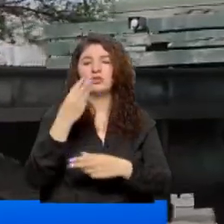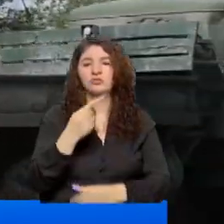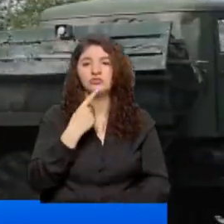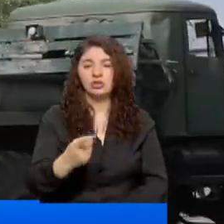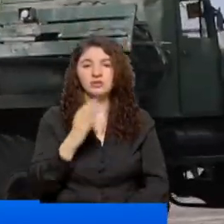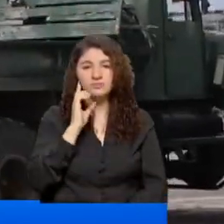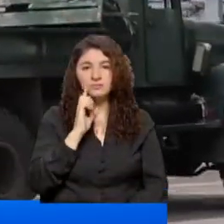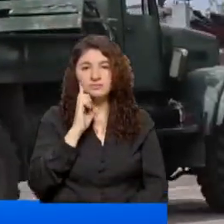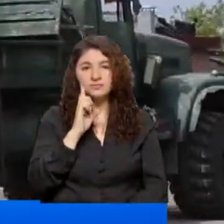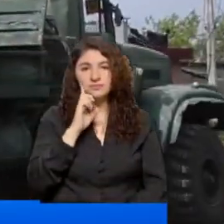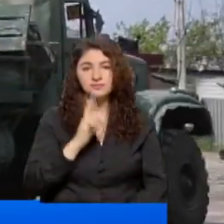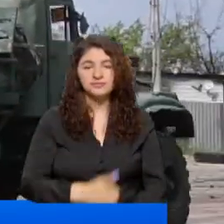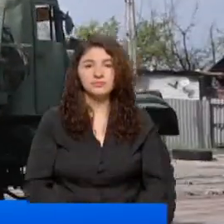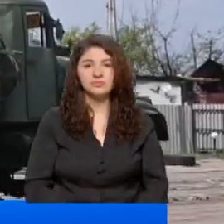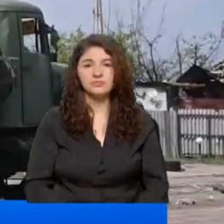yazdı